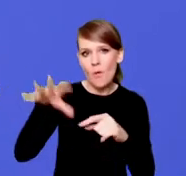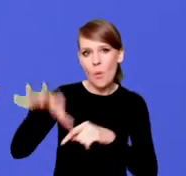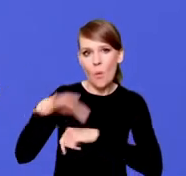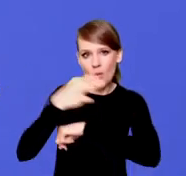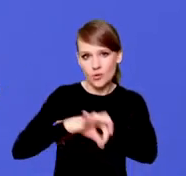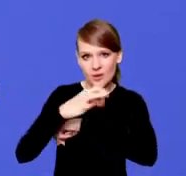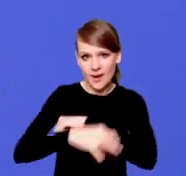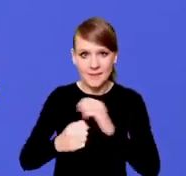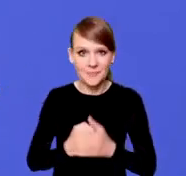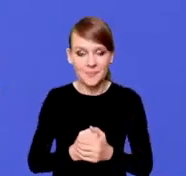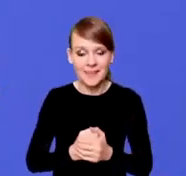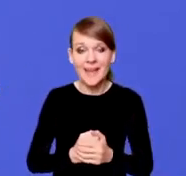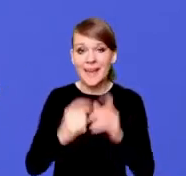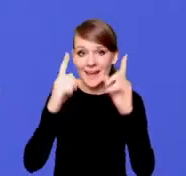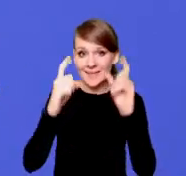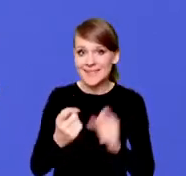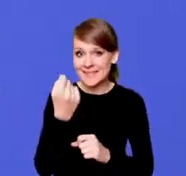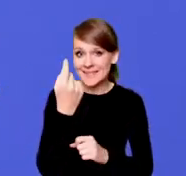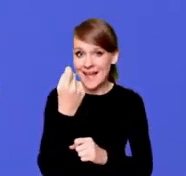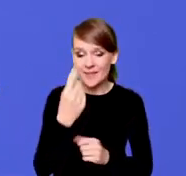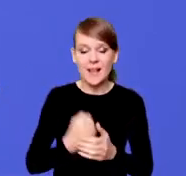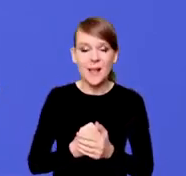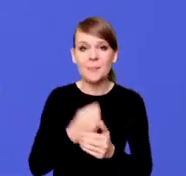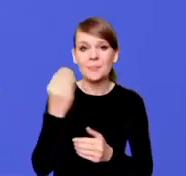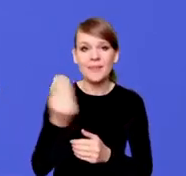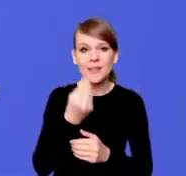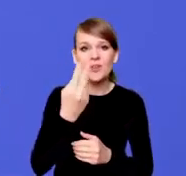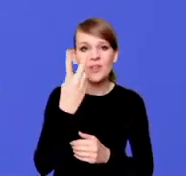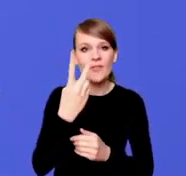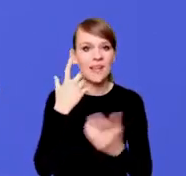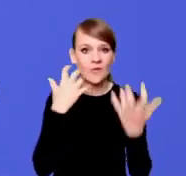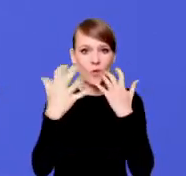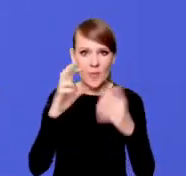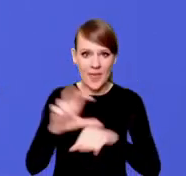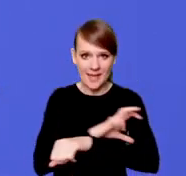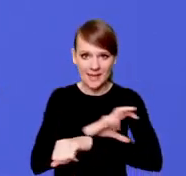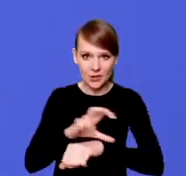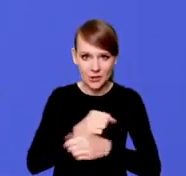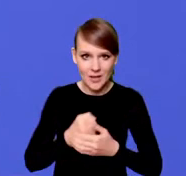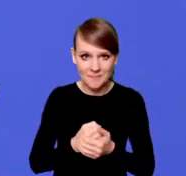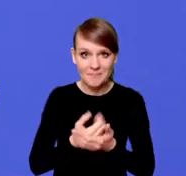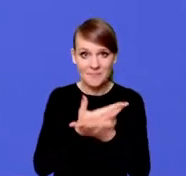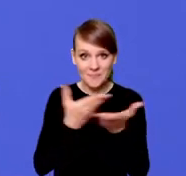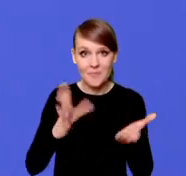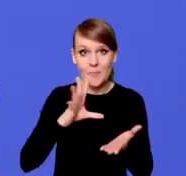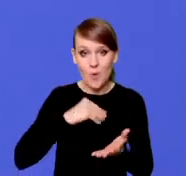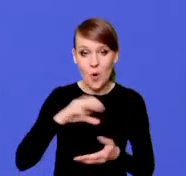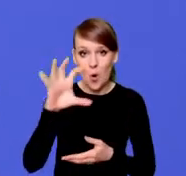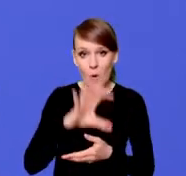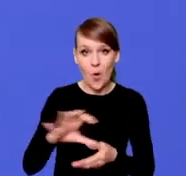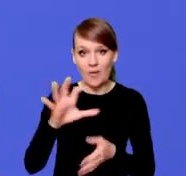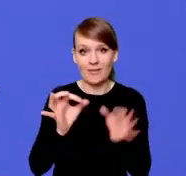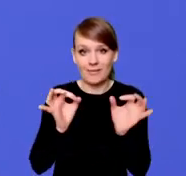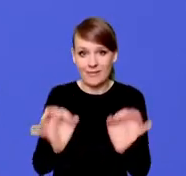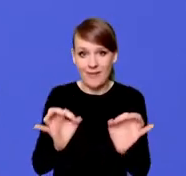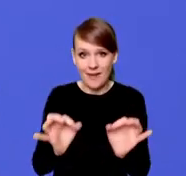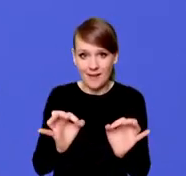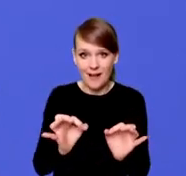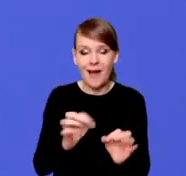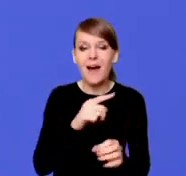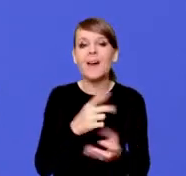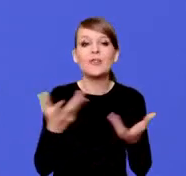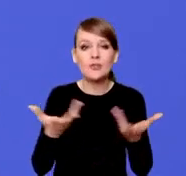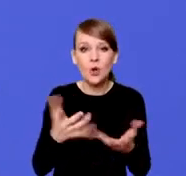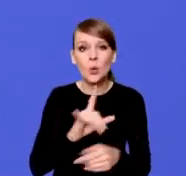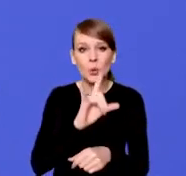wszystko rozpoczniemy, tylko dwie informacje techniczne dla Państwa. Oglądać nas Państwo możecie dzisiaj za pośrednictwem kanału YouTube